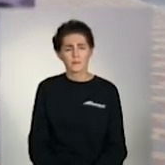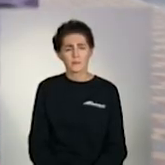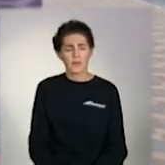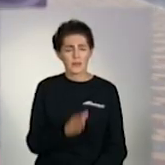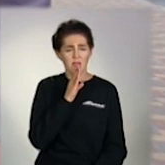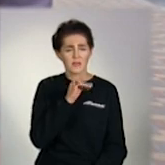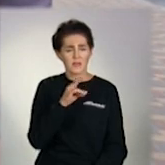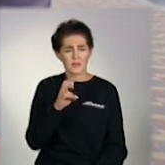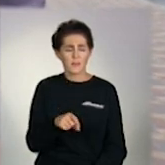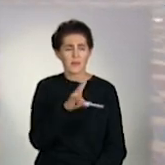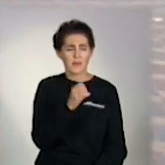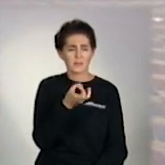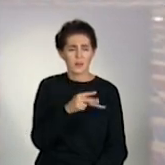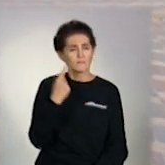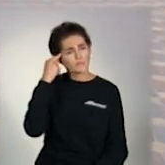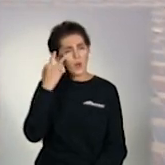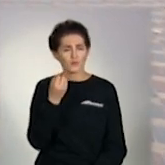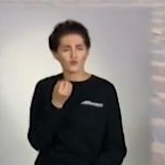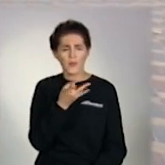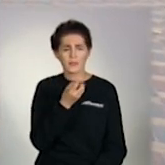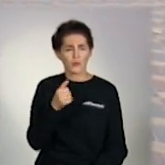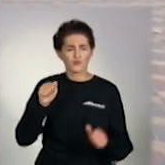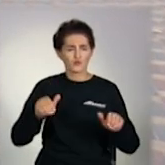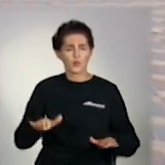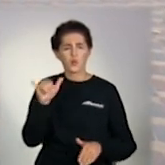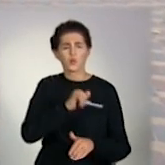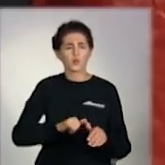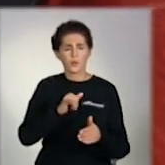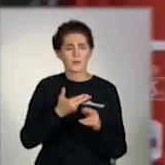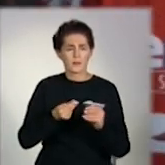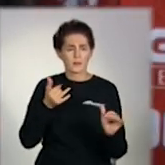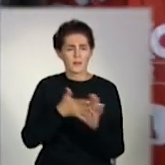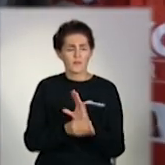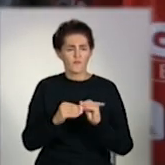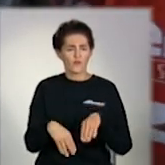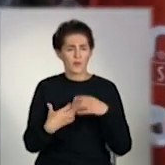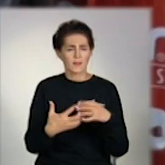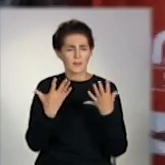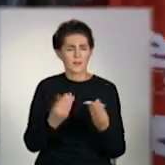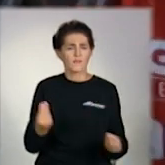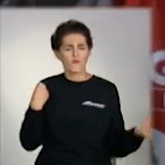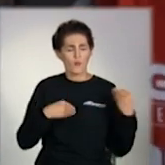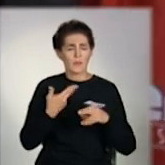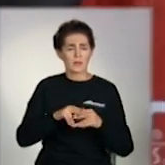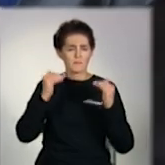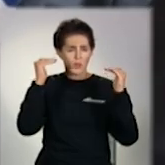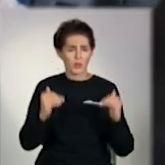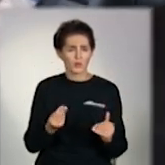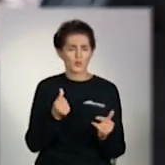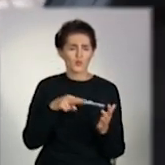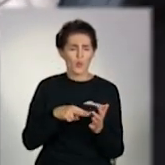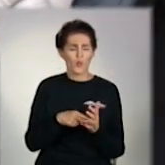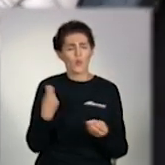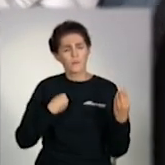Інна та Анастасія ще не вирішили, на що саме витратять гроші у Всесвітній день шопінгу. Кажуть, частіше за все, за зниженими цінами купують